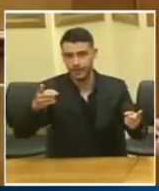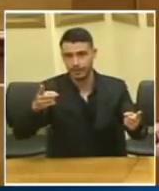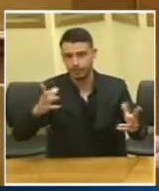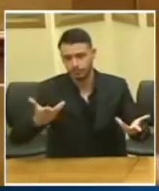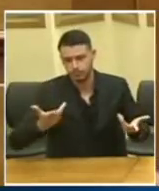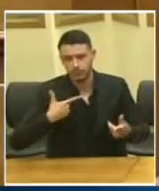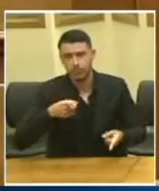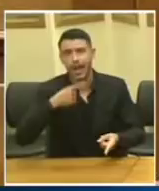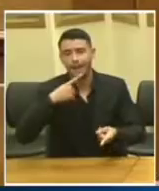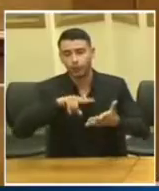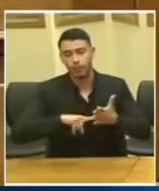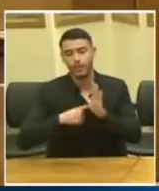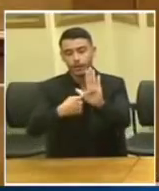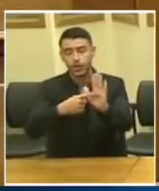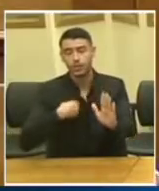καθαρή έξοδο.